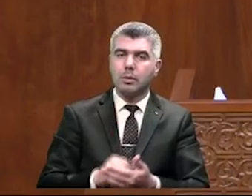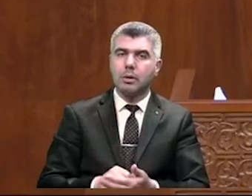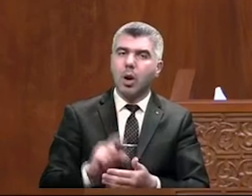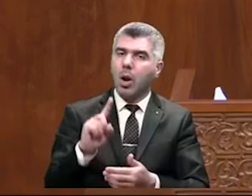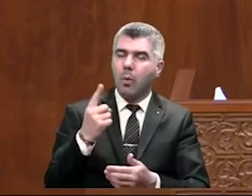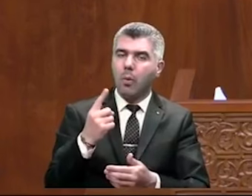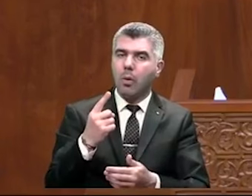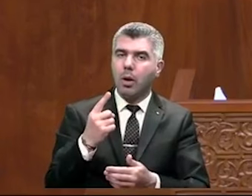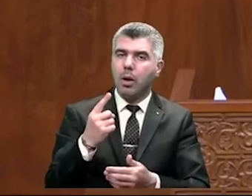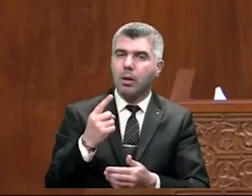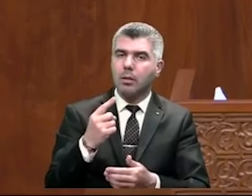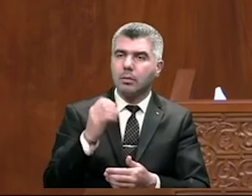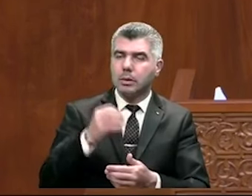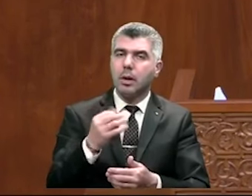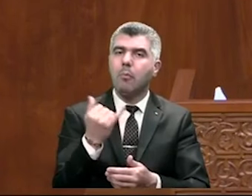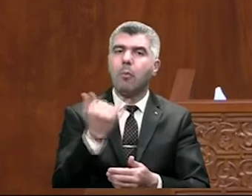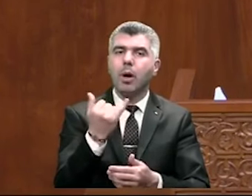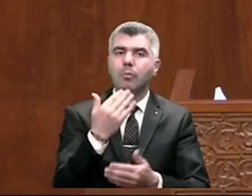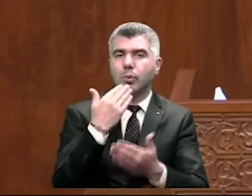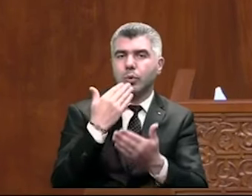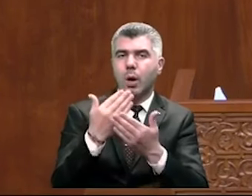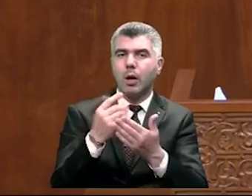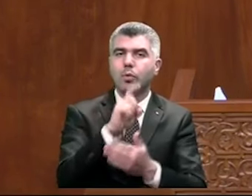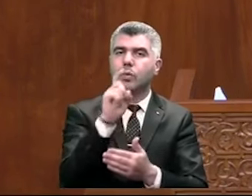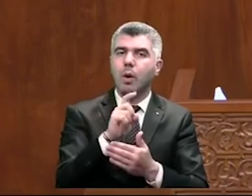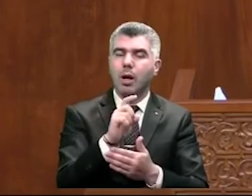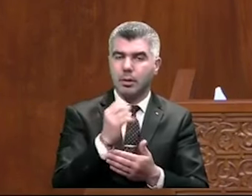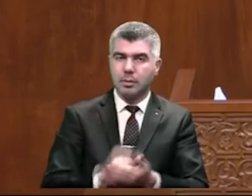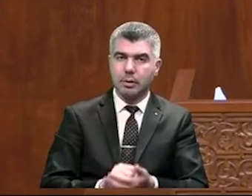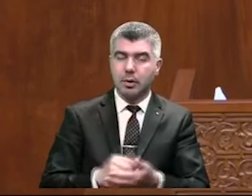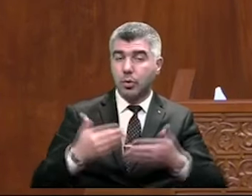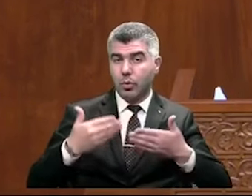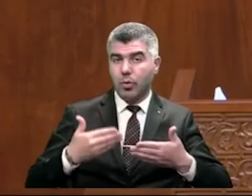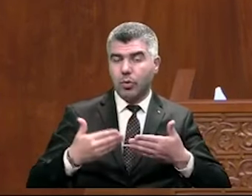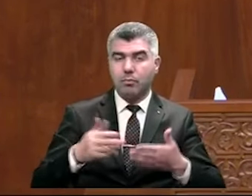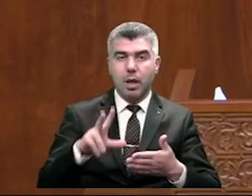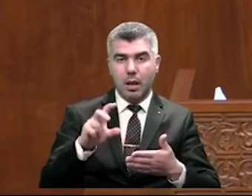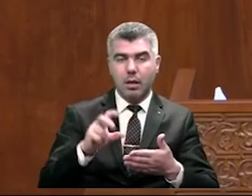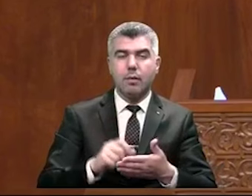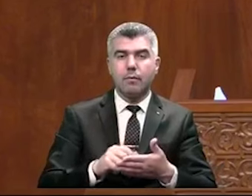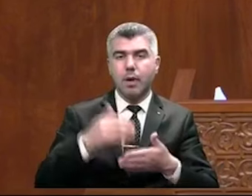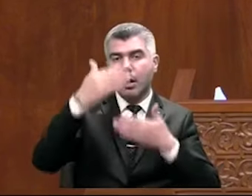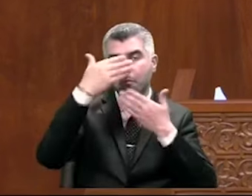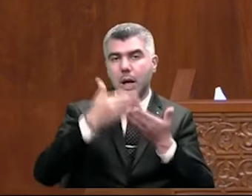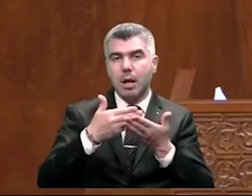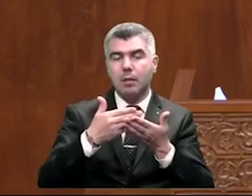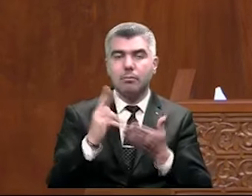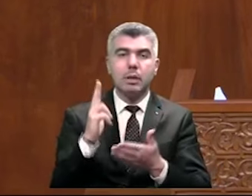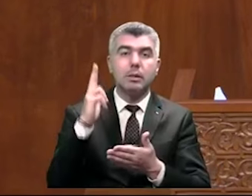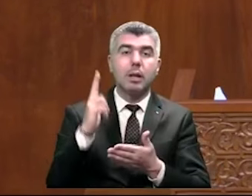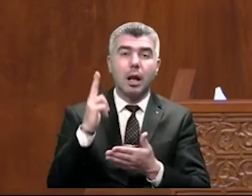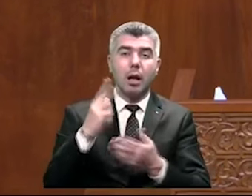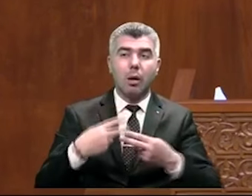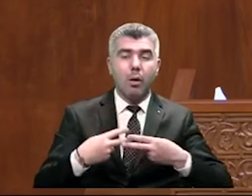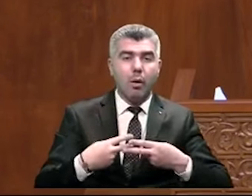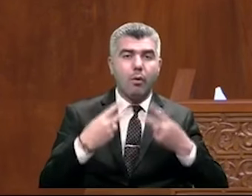على هذا السؤال الهام وفي الواقع اليوم كما تعلمون بلادنا انطلقت في